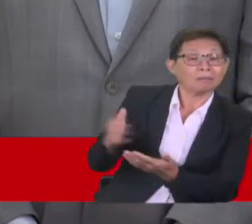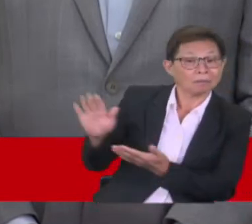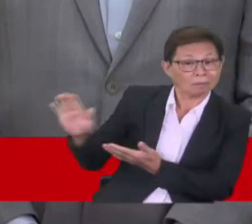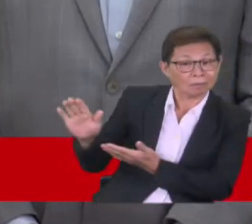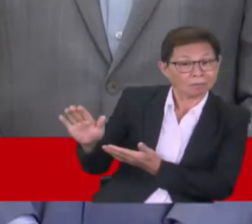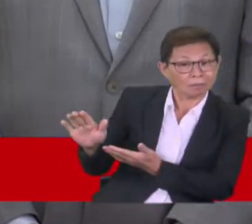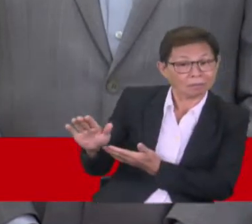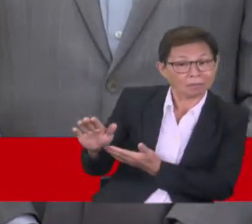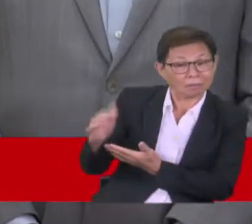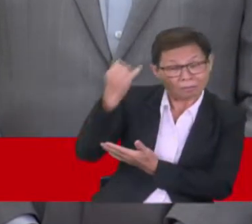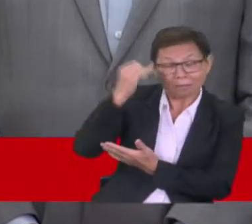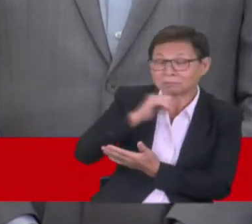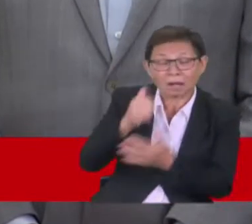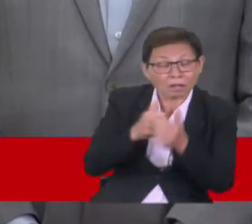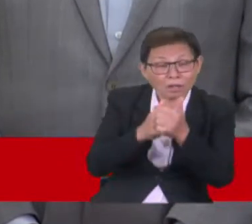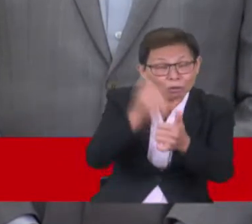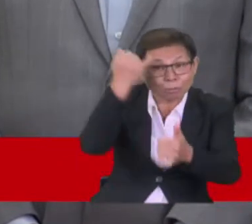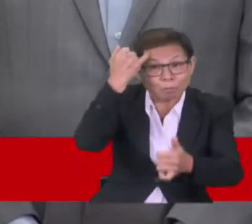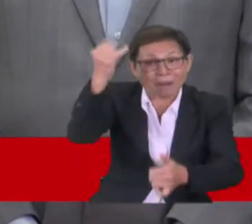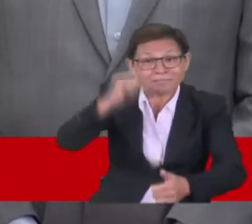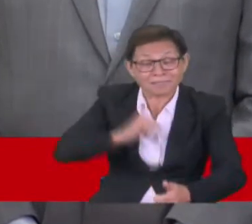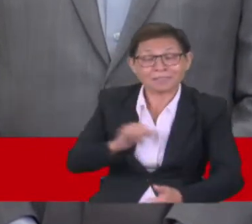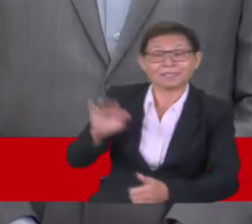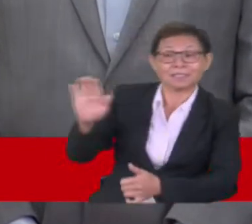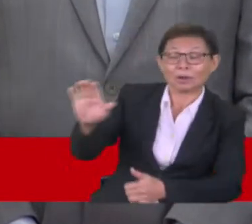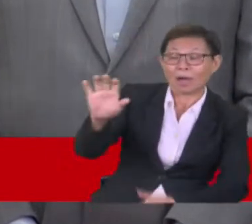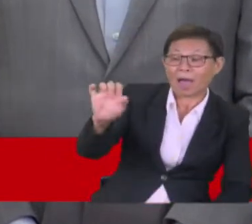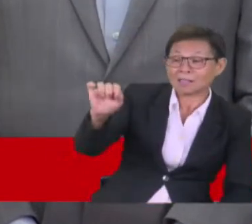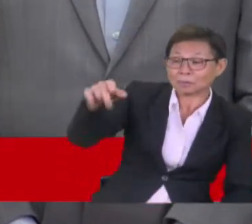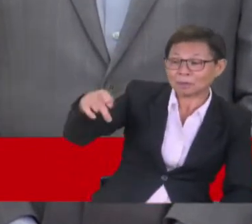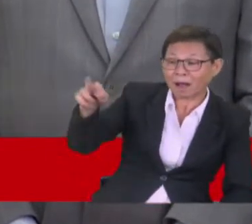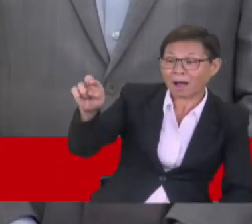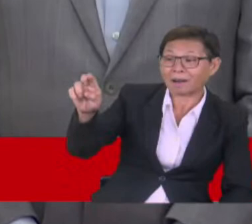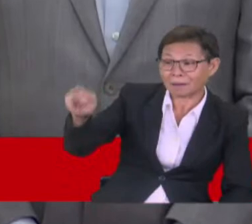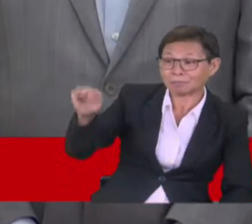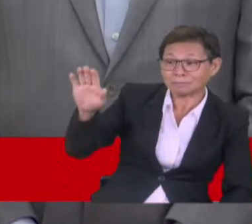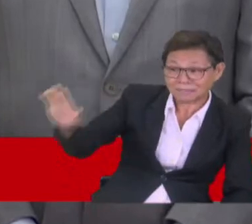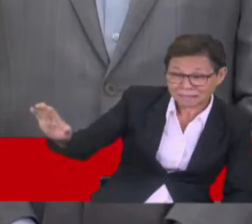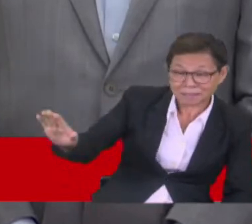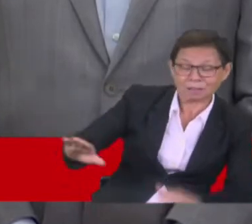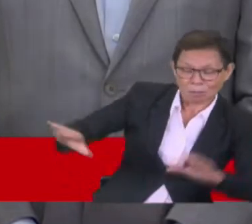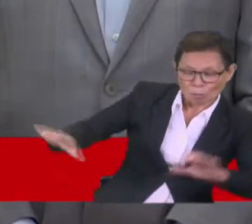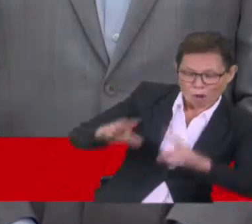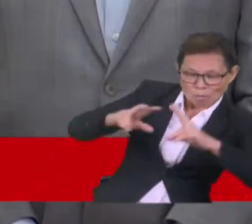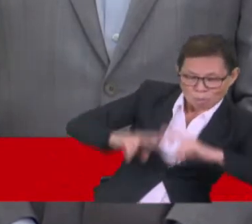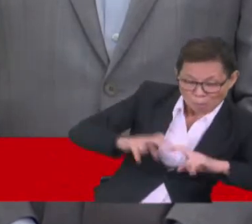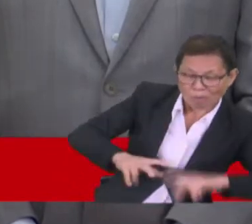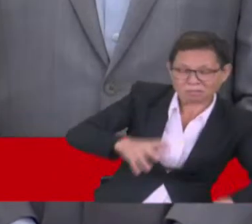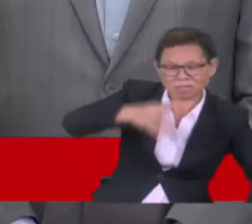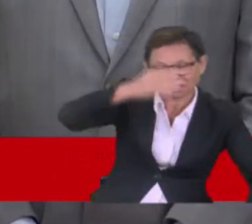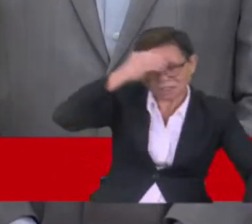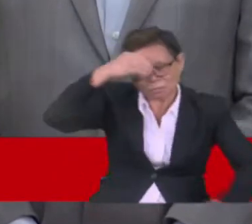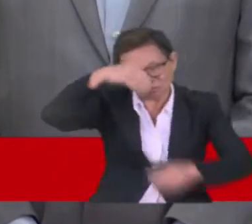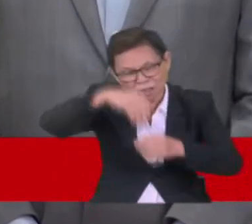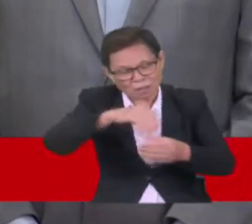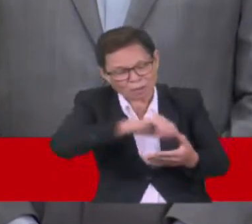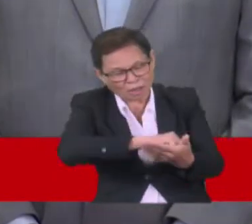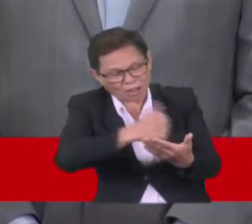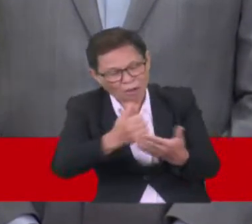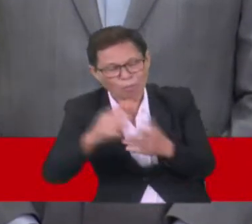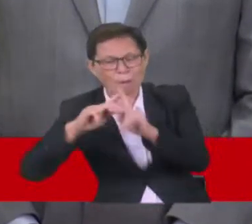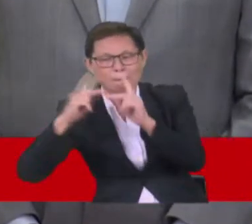pandangan saya dia lakukan siasatan yang rapi yang didapati dalam account